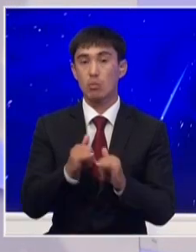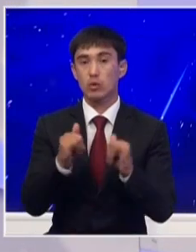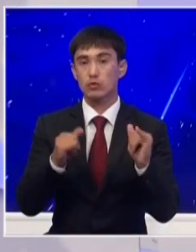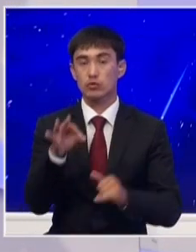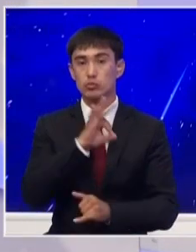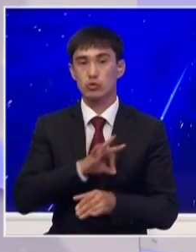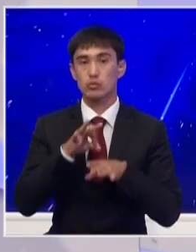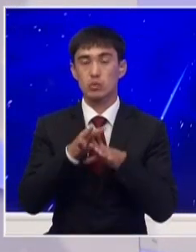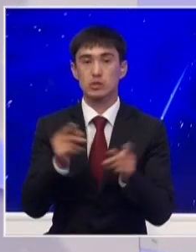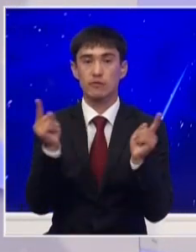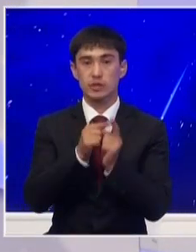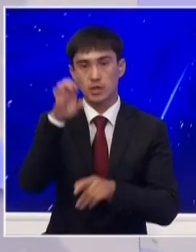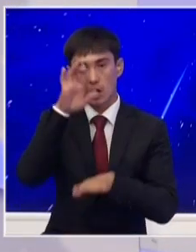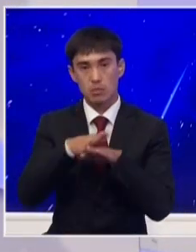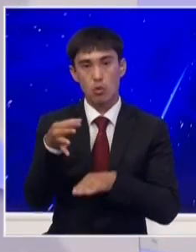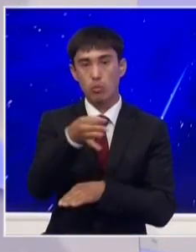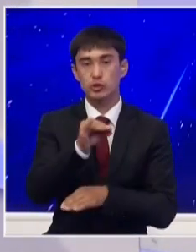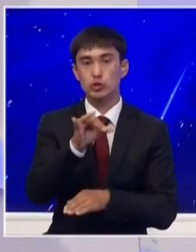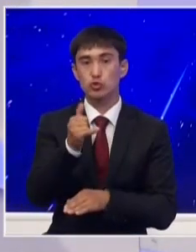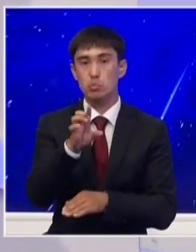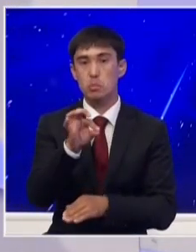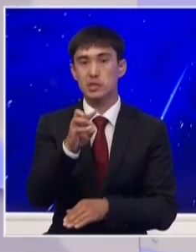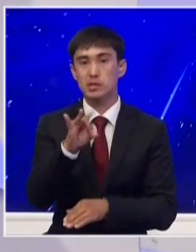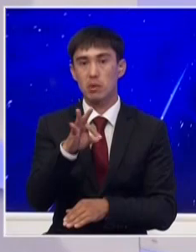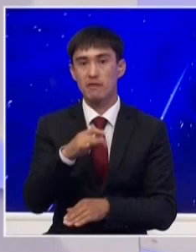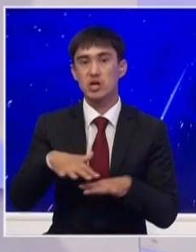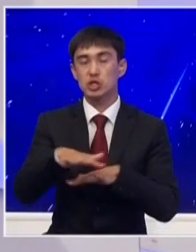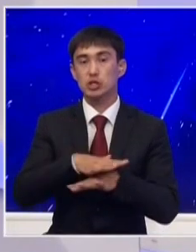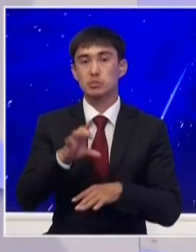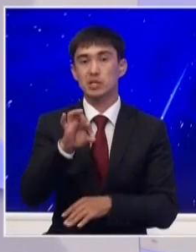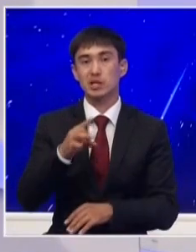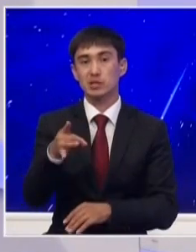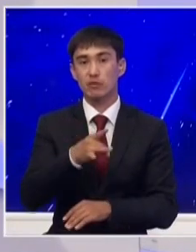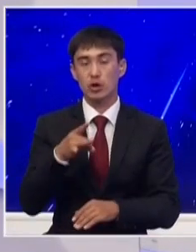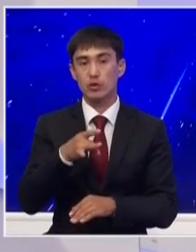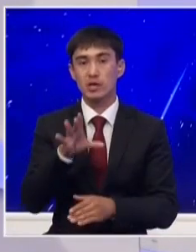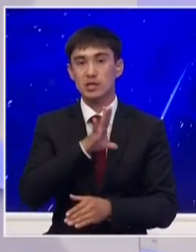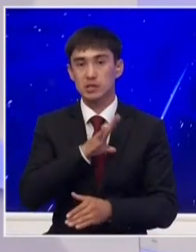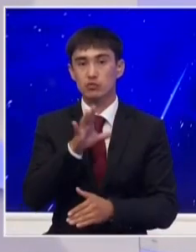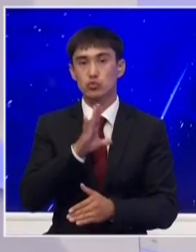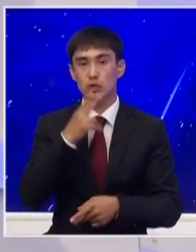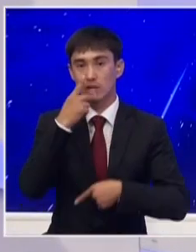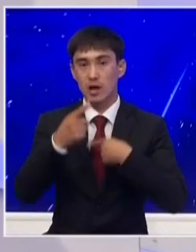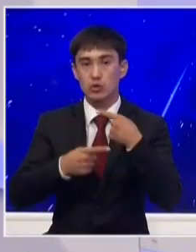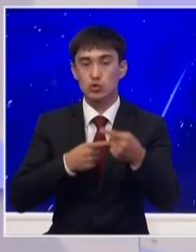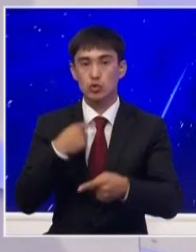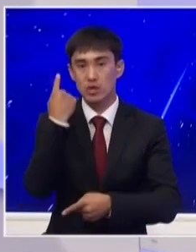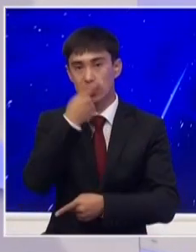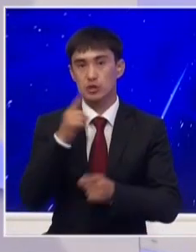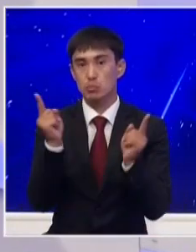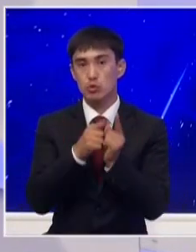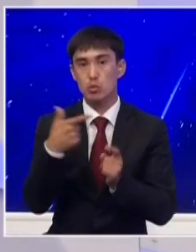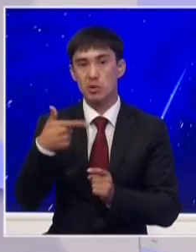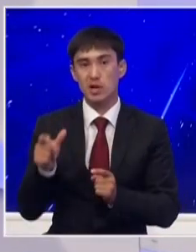Продуктивно используя прошла встреча акима области Жетсуби и Бата Исабаева с жителями Сарканского района. Ставшие уже